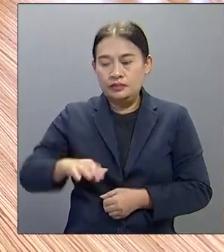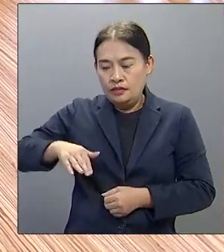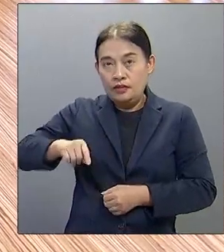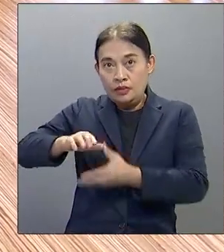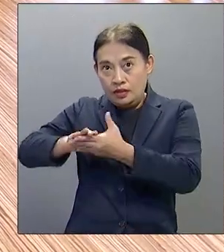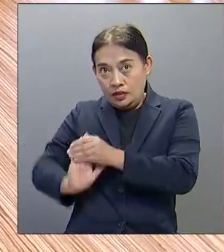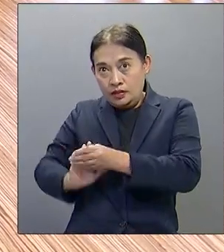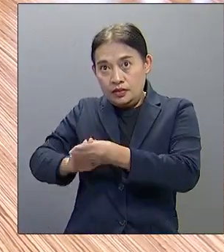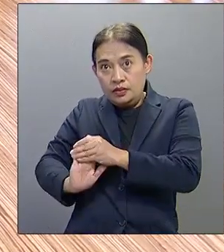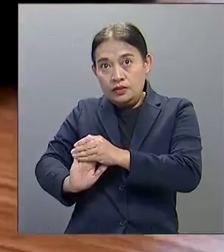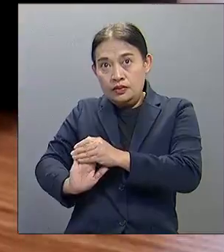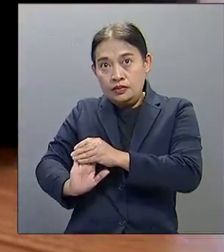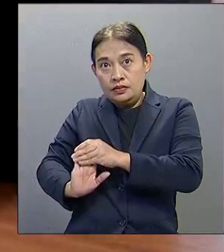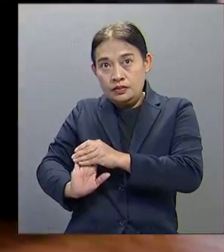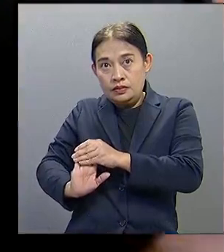ส่วนมืออีกข้างดึงยืดไป